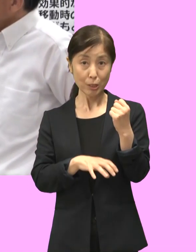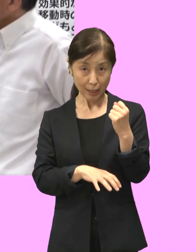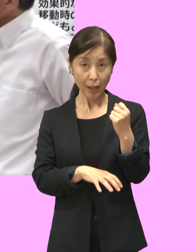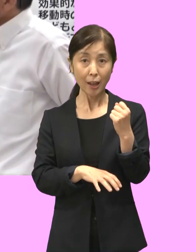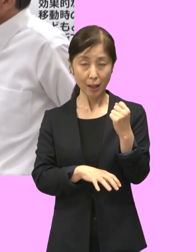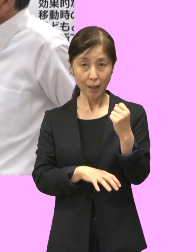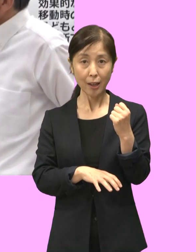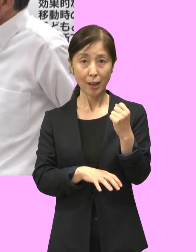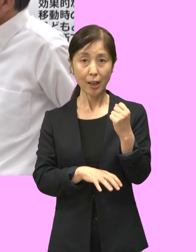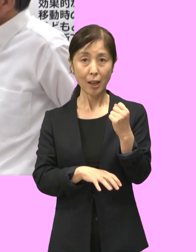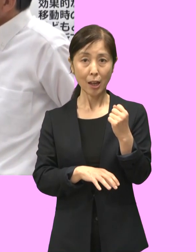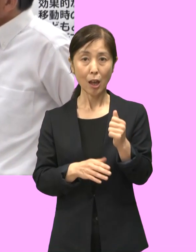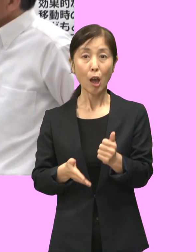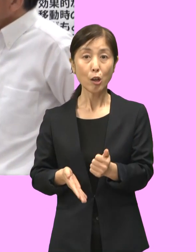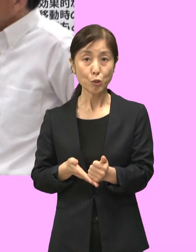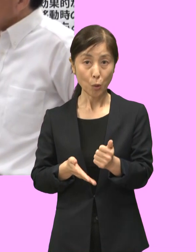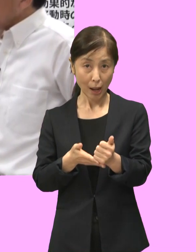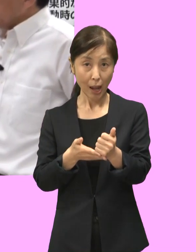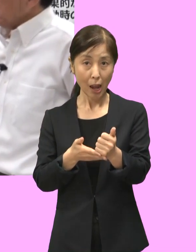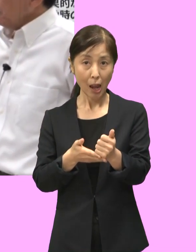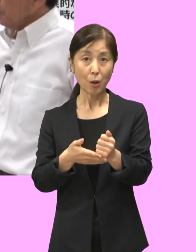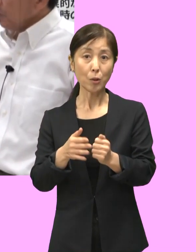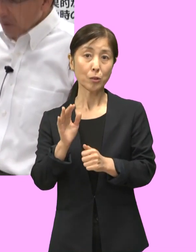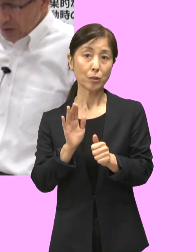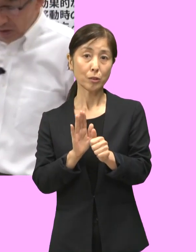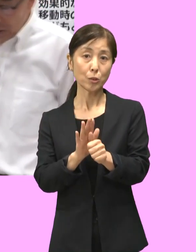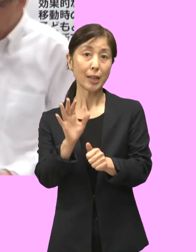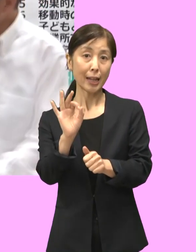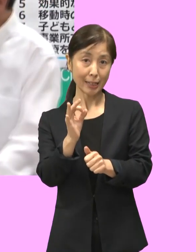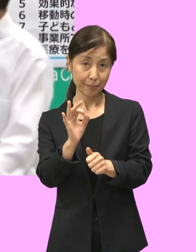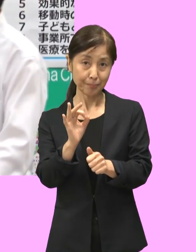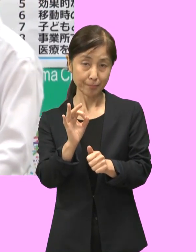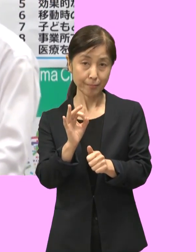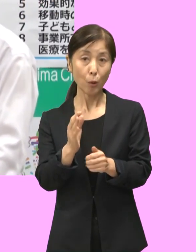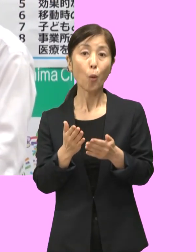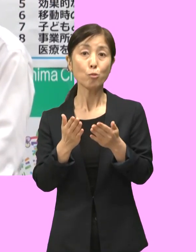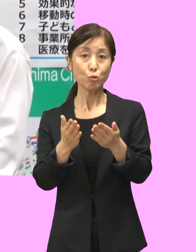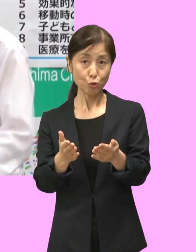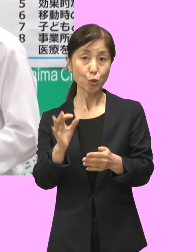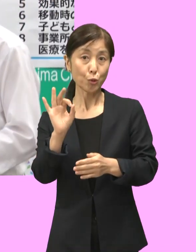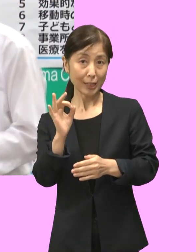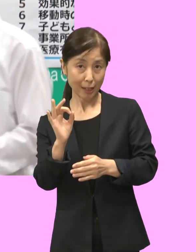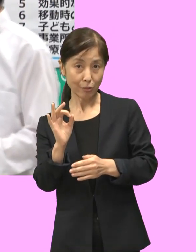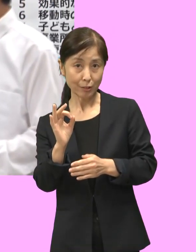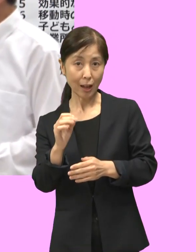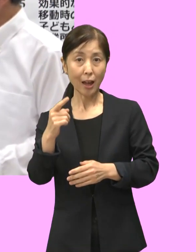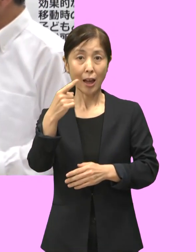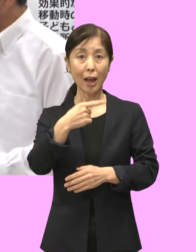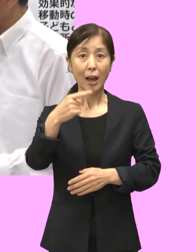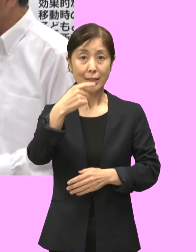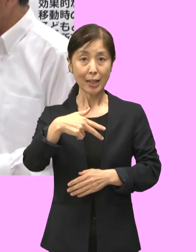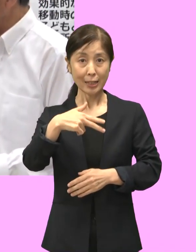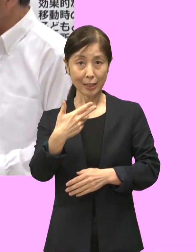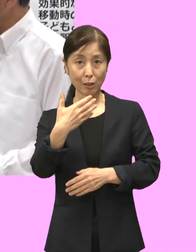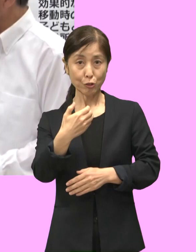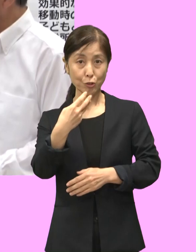して、奨励助成金を、交付するという金額が